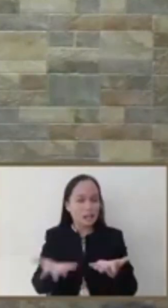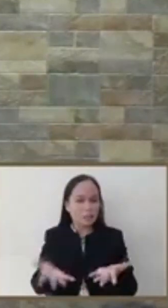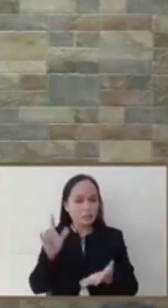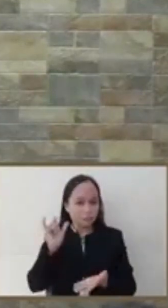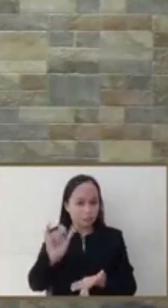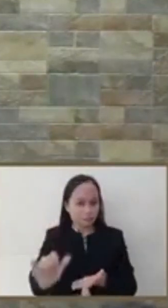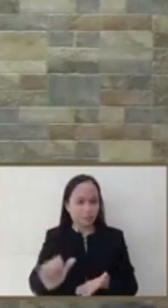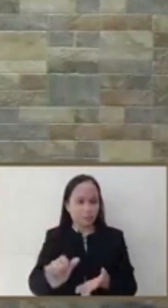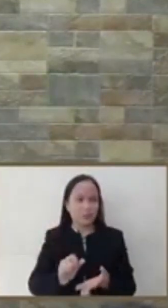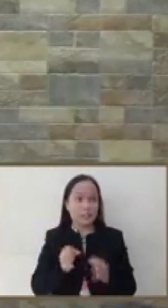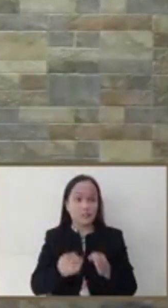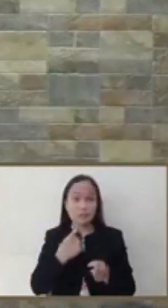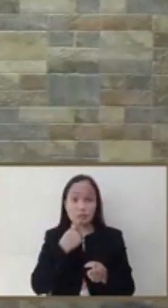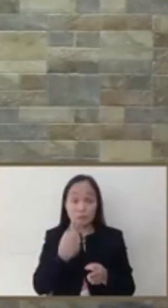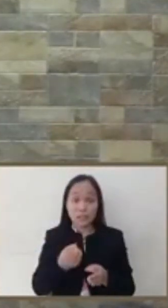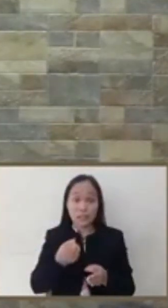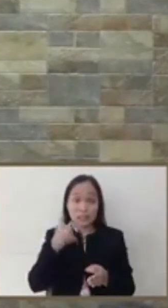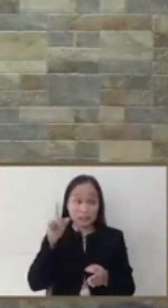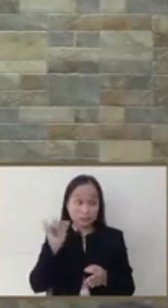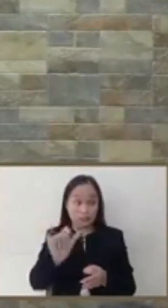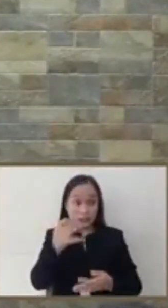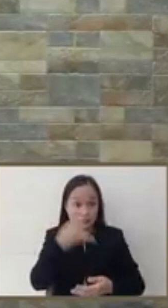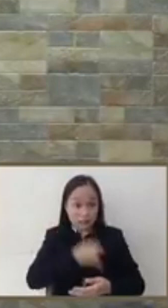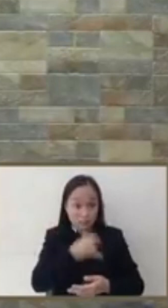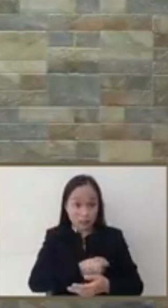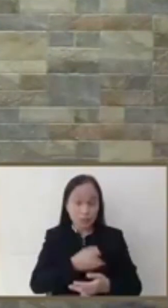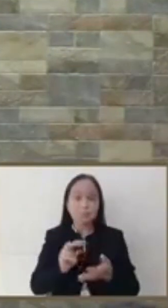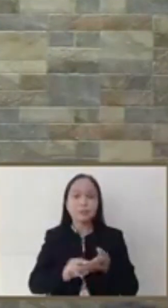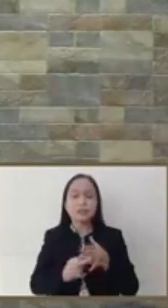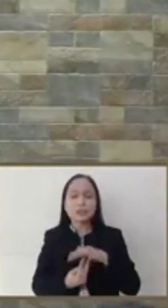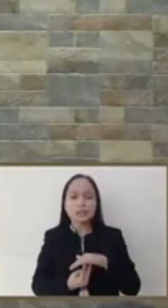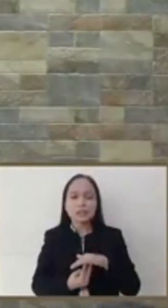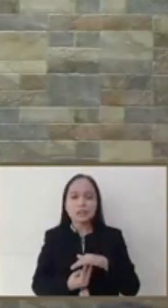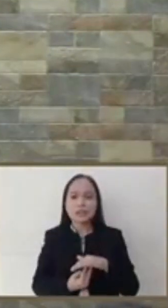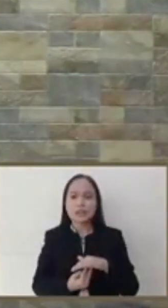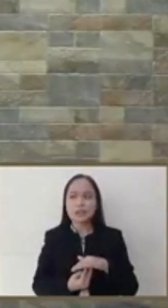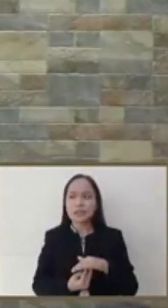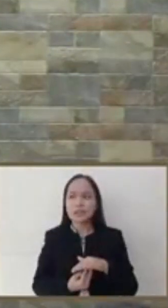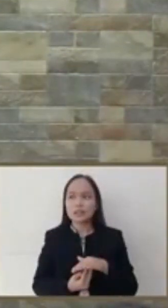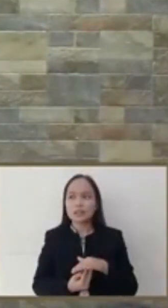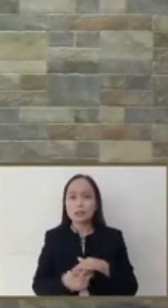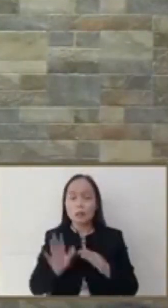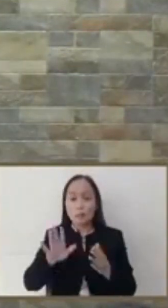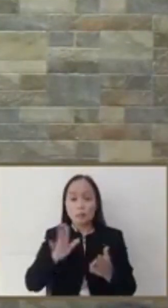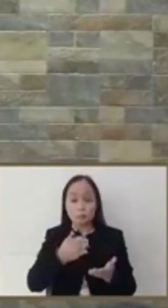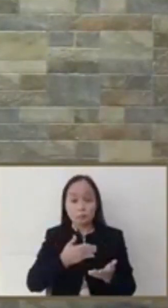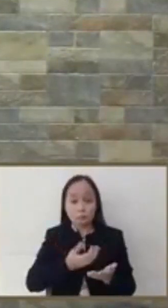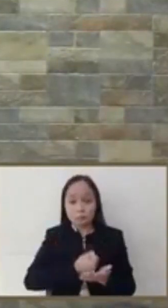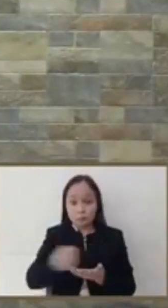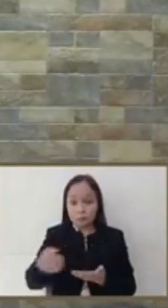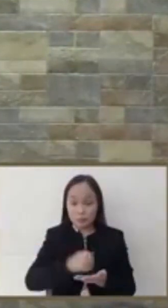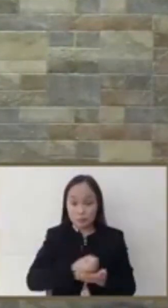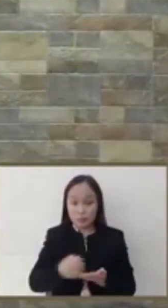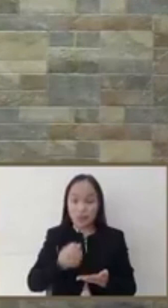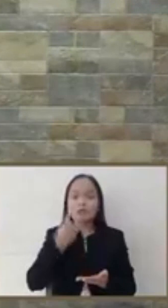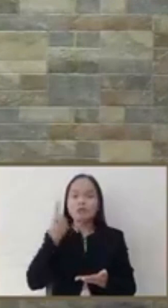You see, pag sinabing mag-invest ka sa eternity, mga kapatid, ibig sabihin, yung investment mo is forever. Hindi lamang ngayon at